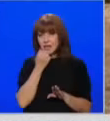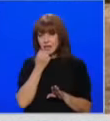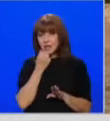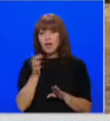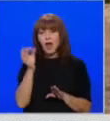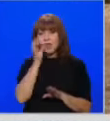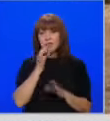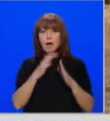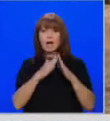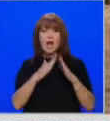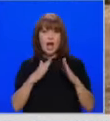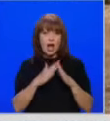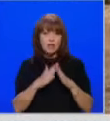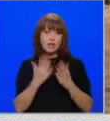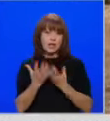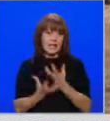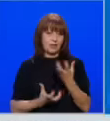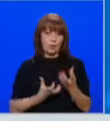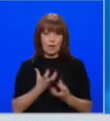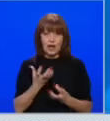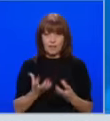постройка, която е изгоряла.